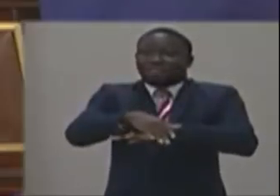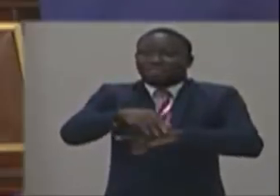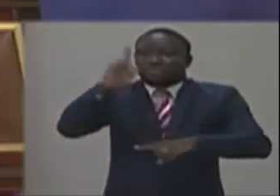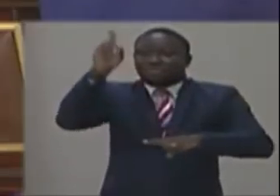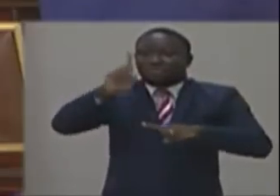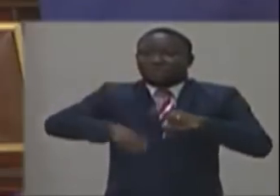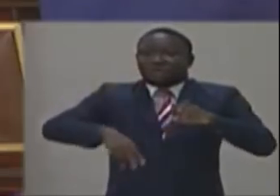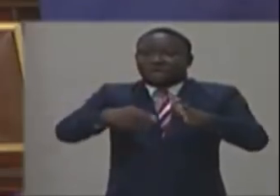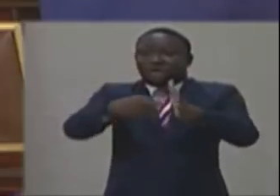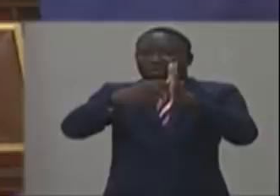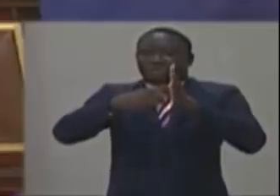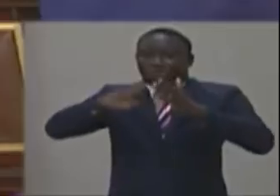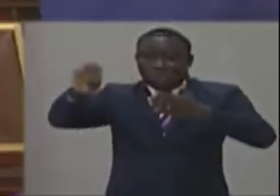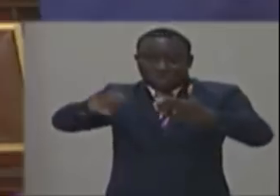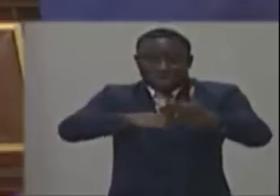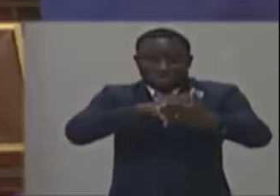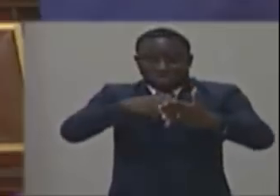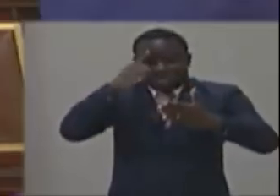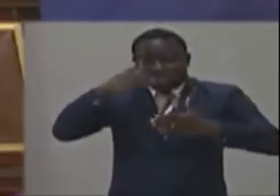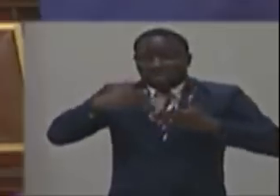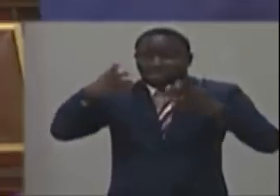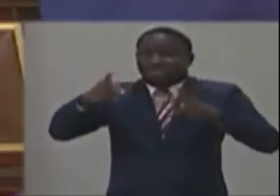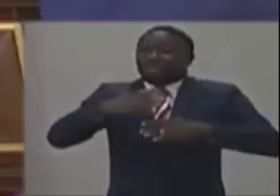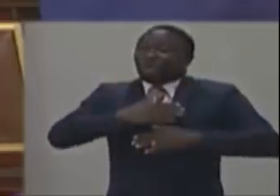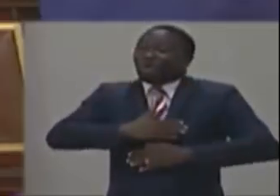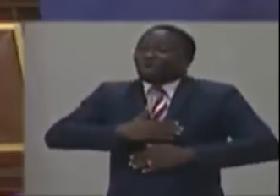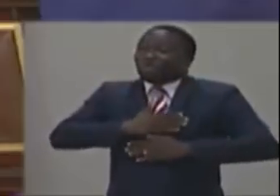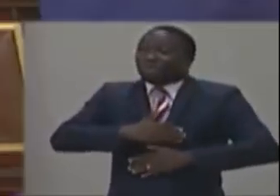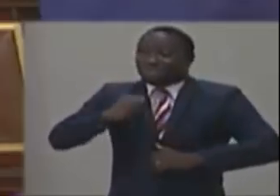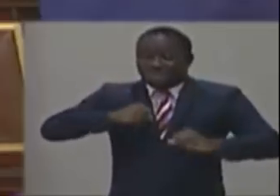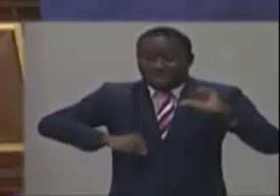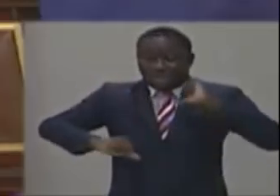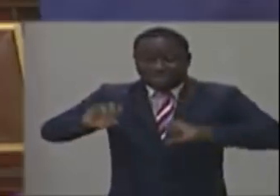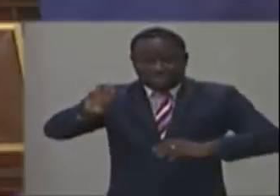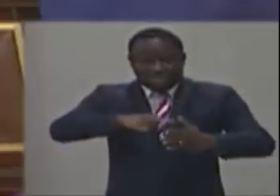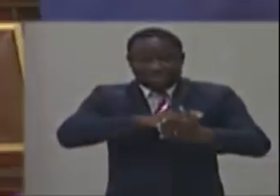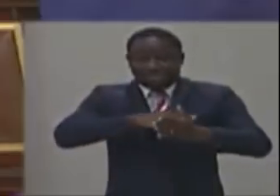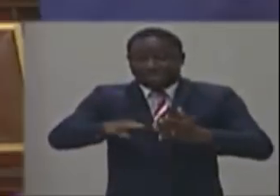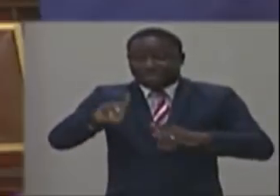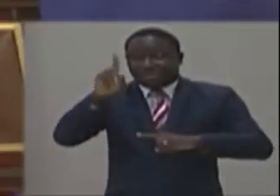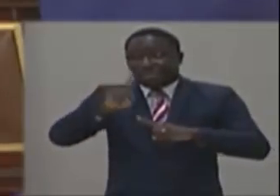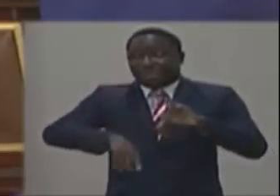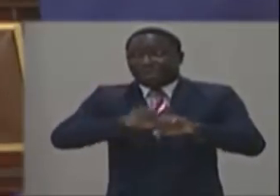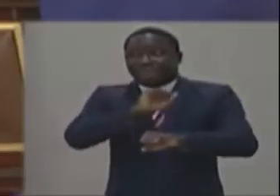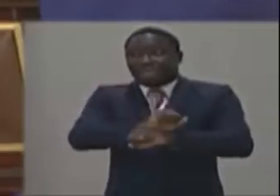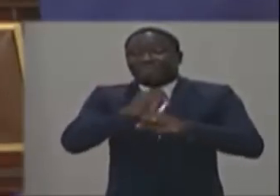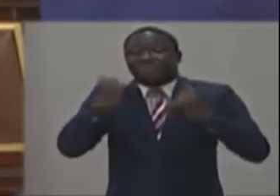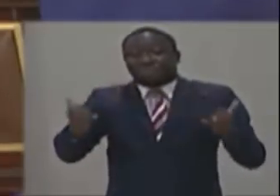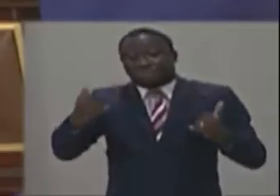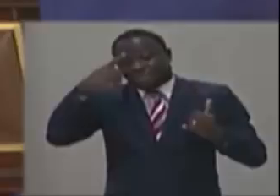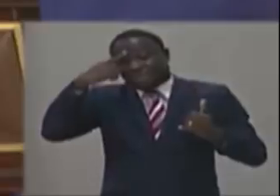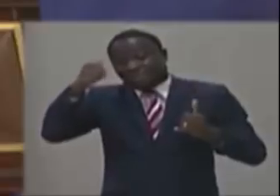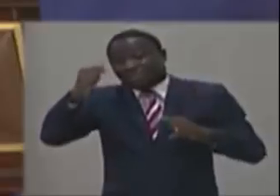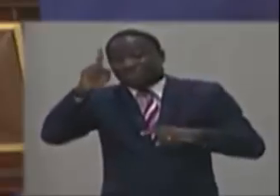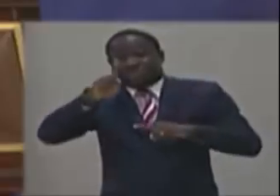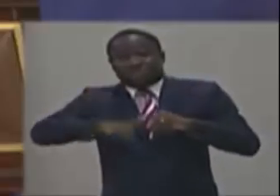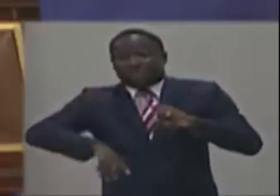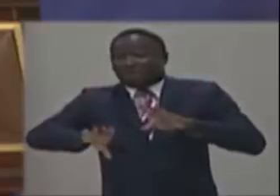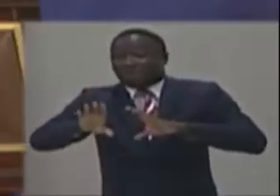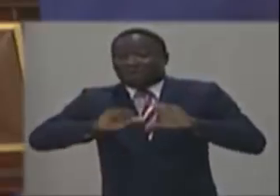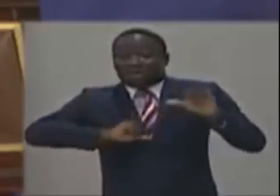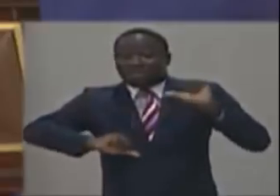pas qu'à recevoir jazz pour bailler monde plaisir. Artistes qui font musique dans le chômage aujourd'hui. Parce que n'ont pas qu'à